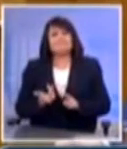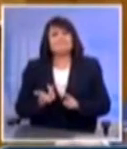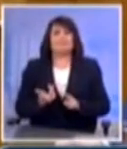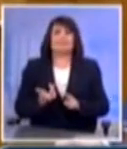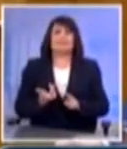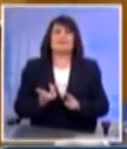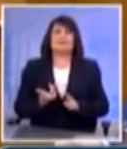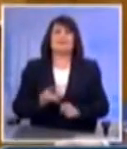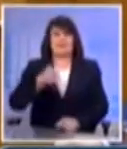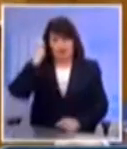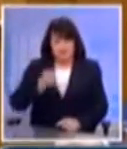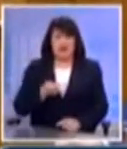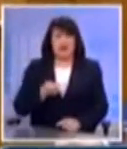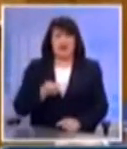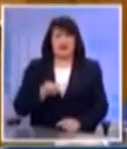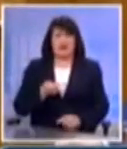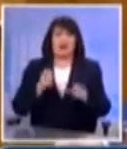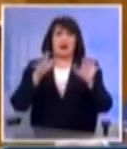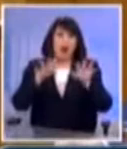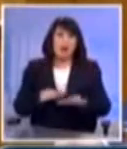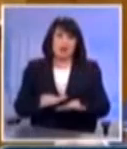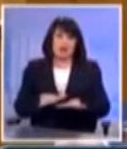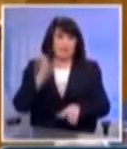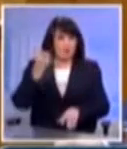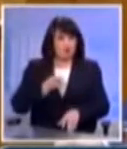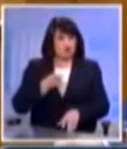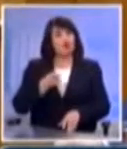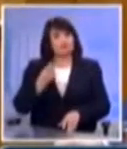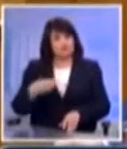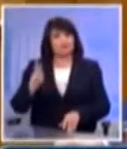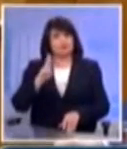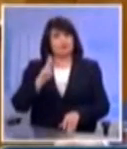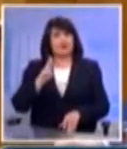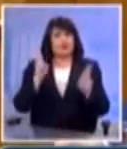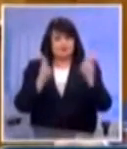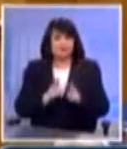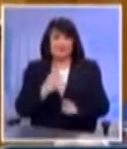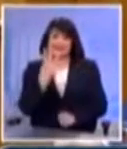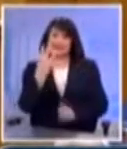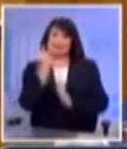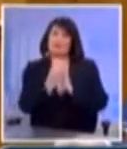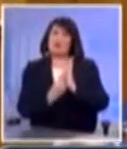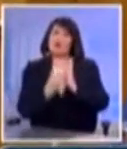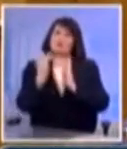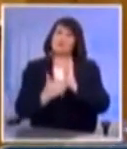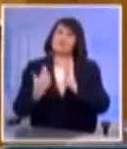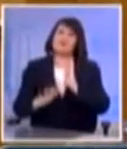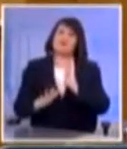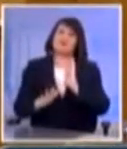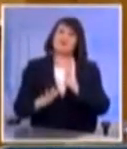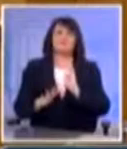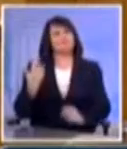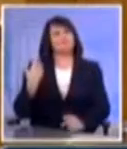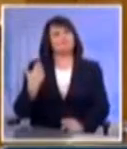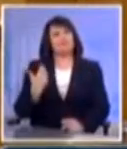υψηλά, απαράδεκτα υψηλή ακόμα, έχει μειωθεί περίπου 4 μονάδες από την